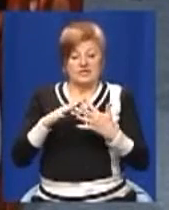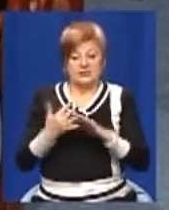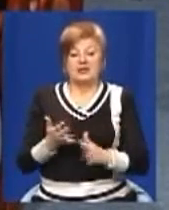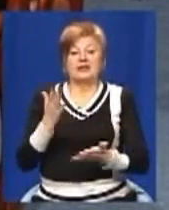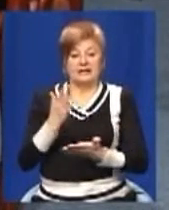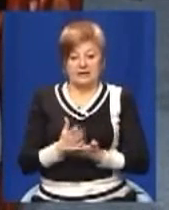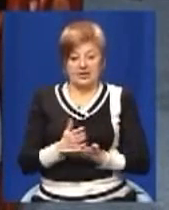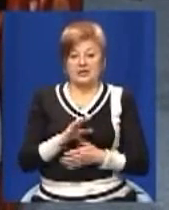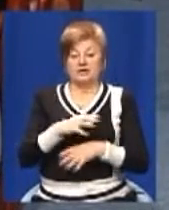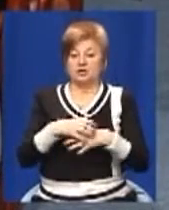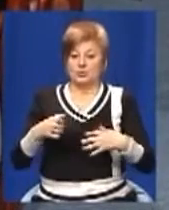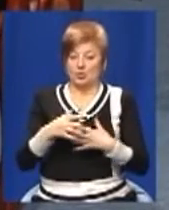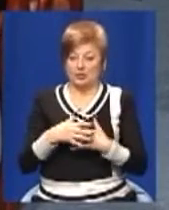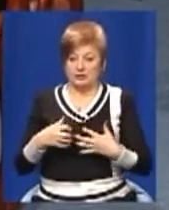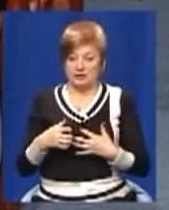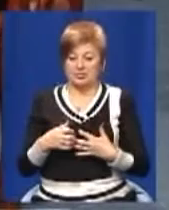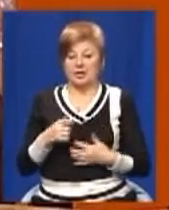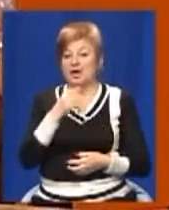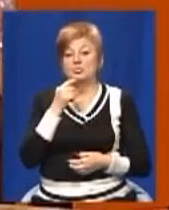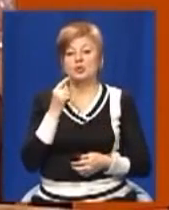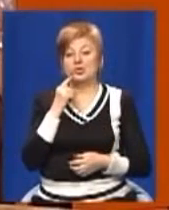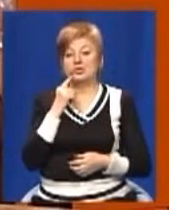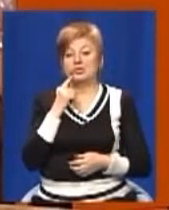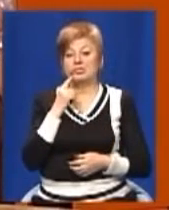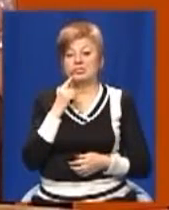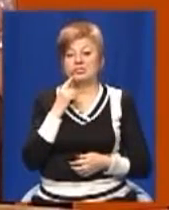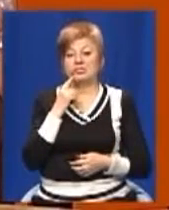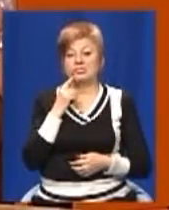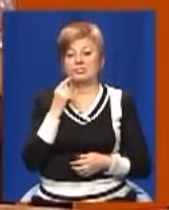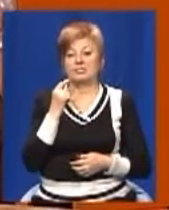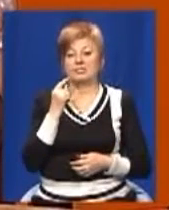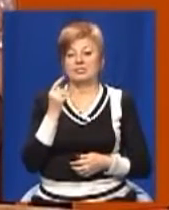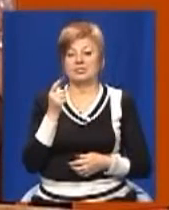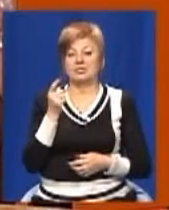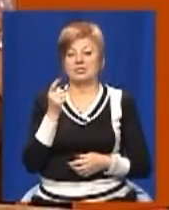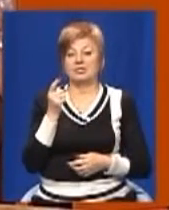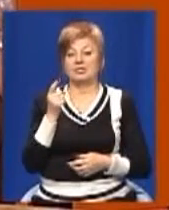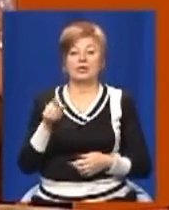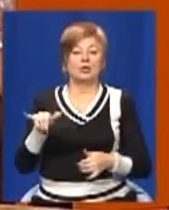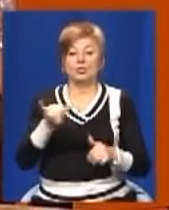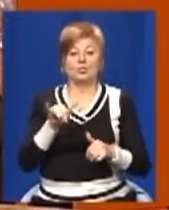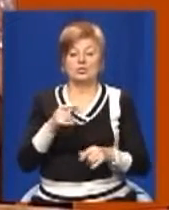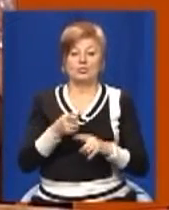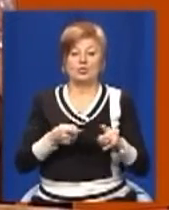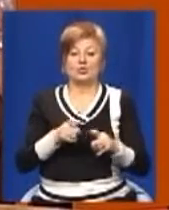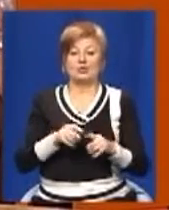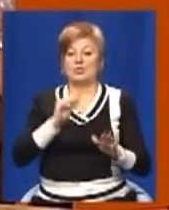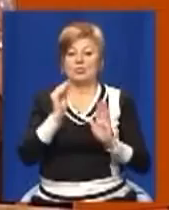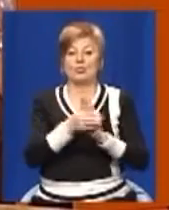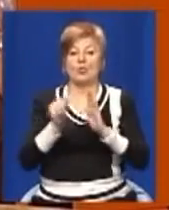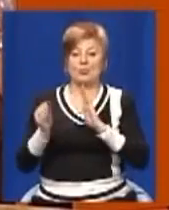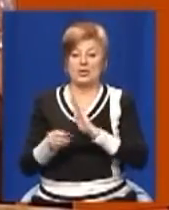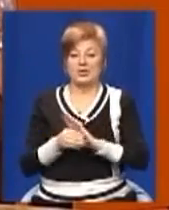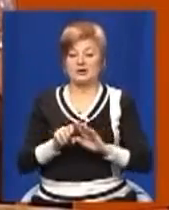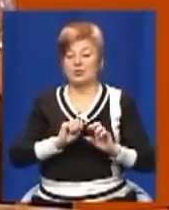є котиків. Дуже багато котиків? Ну, половину куди-то попряталися,